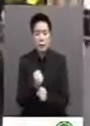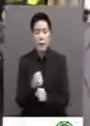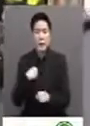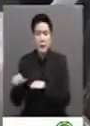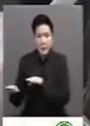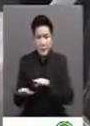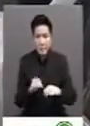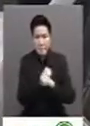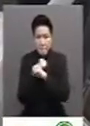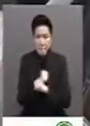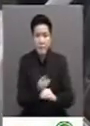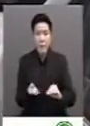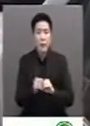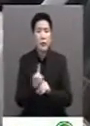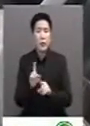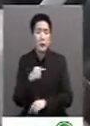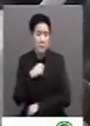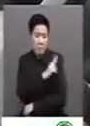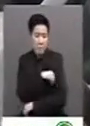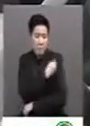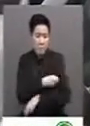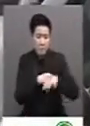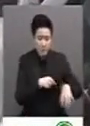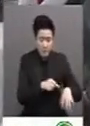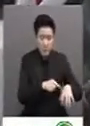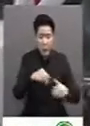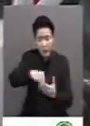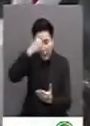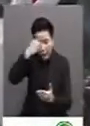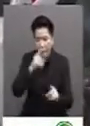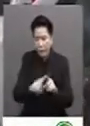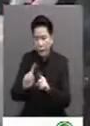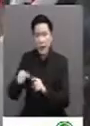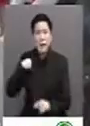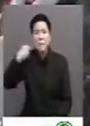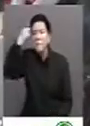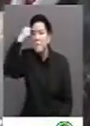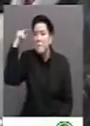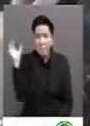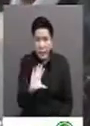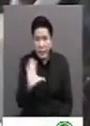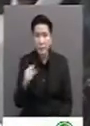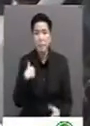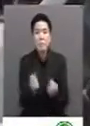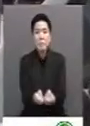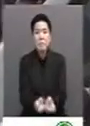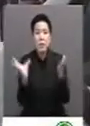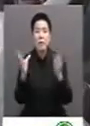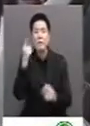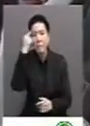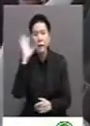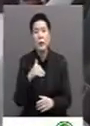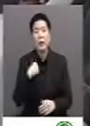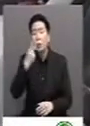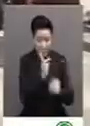ก่อนหน้านี้สถานพยาบาลสถานศึกษาและโรงเรียนเป็นสถานที่ที่ไม่คาดคิดว่าจะมีการก่อเหตุจึงเน้นดูแลพื้น